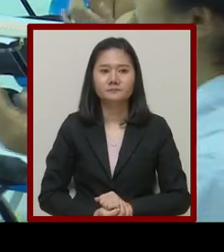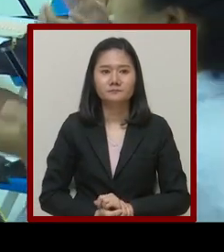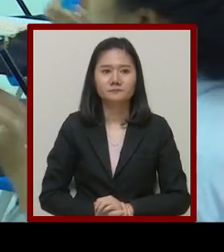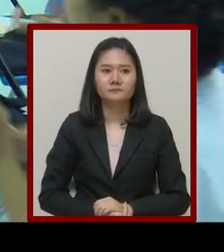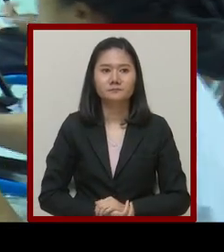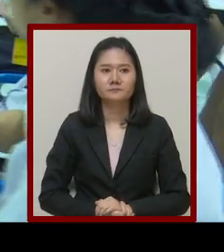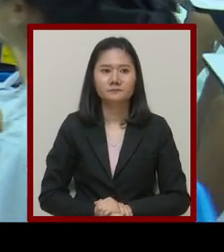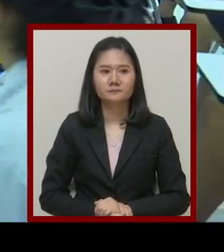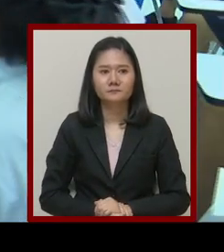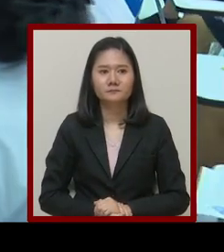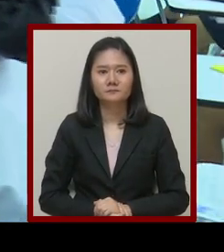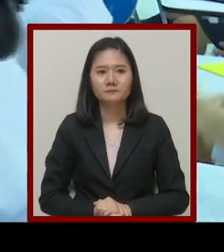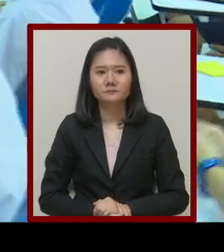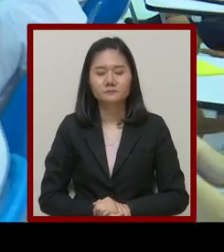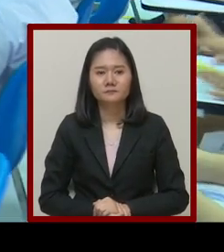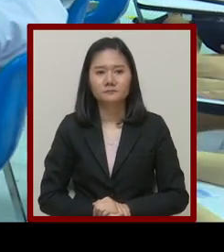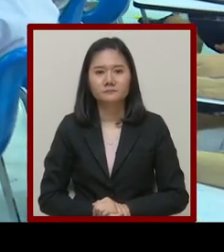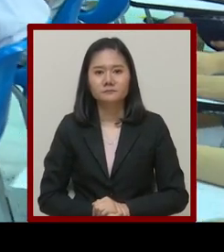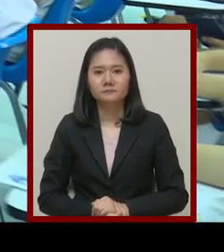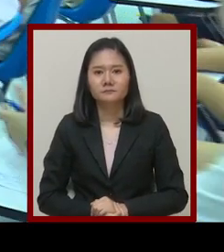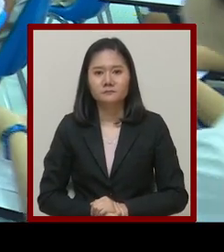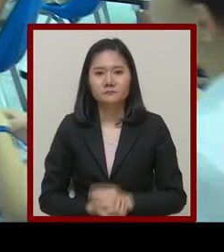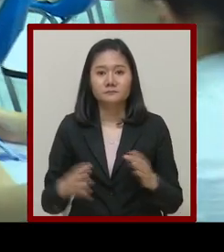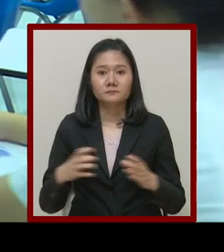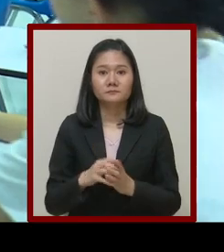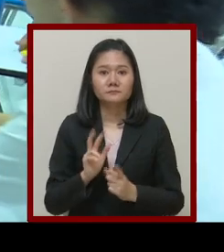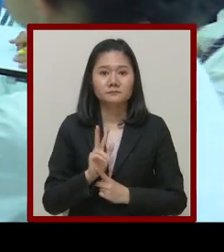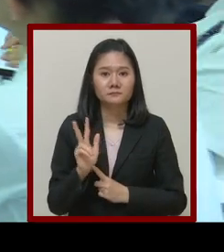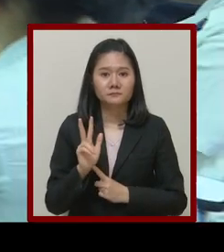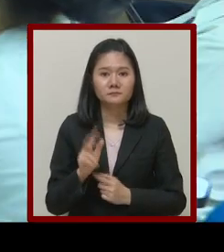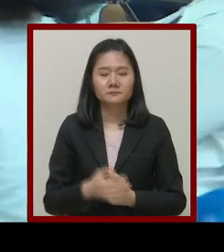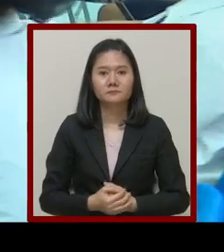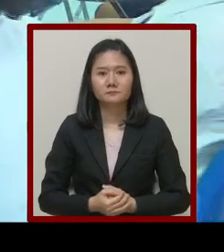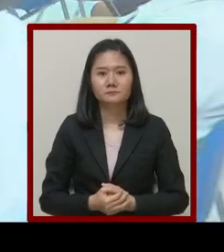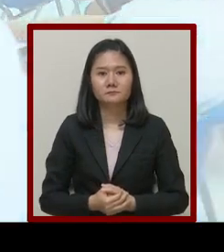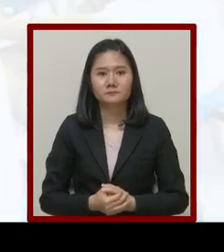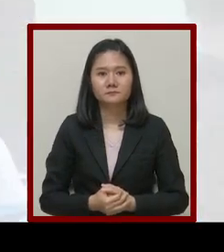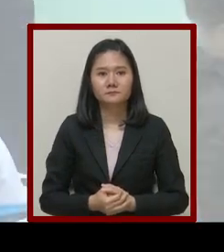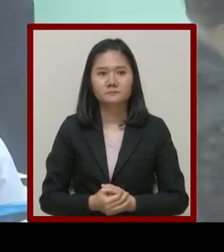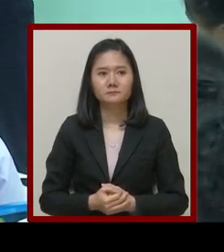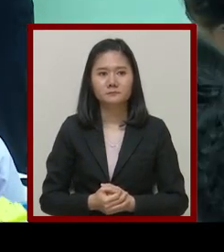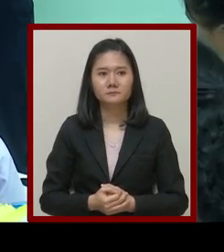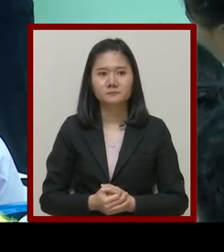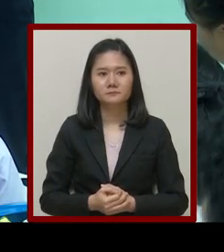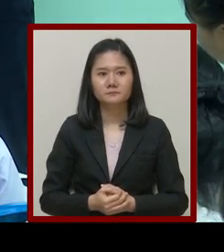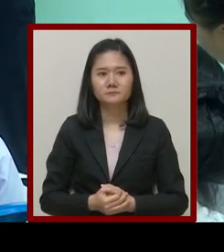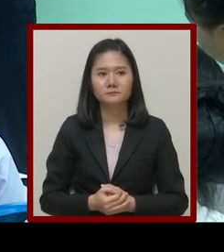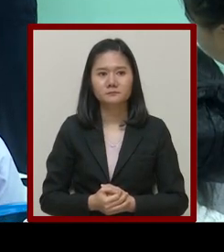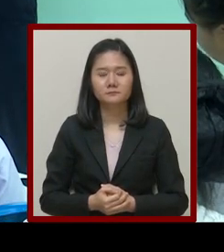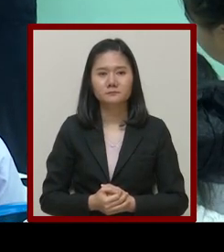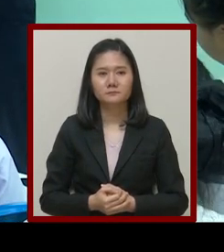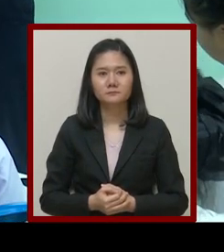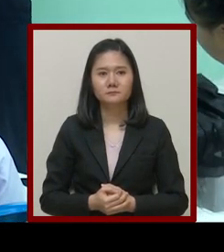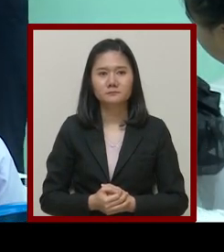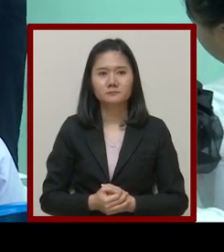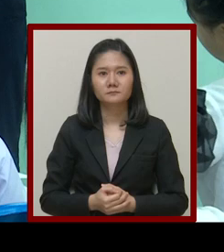ขอบคุณค่ะแล้วก็ต่อไปเป็นหน้าที่ของกลุ่มที่3นะคะเตรียมตัวเลยค่ะพร้อมยังคะเ